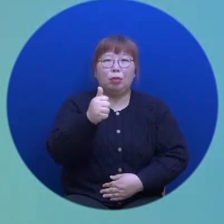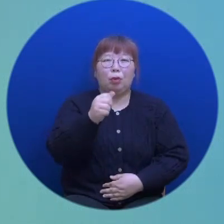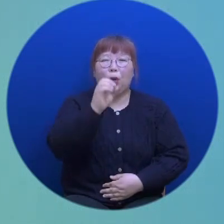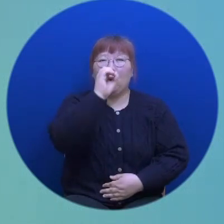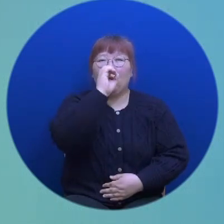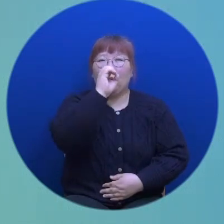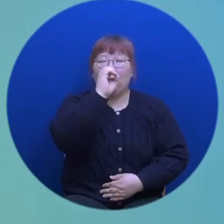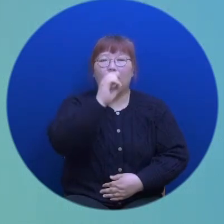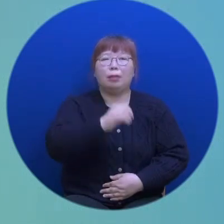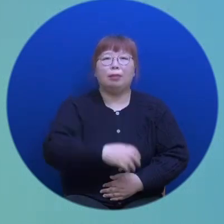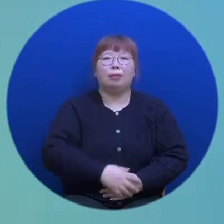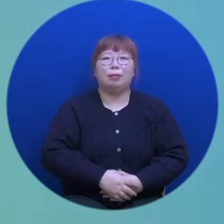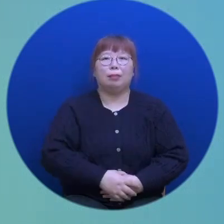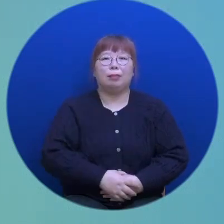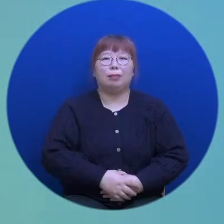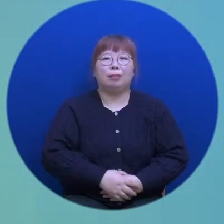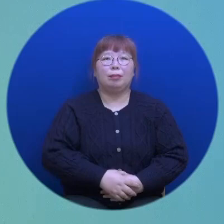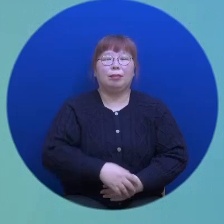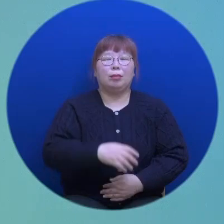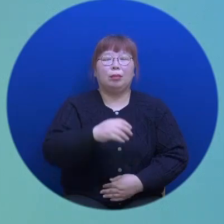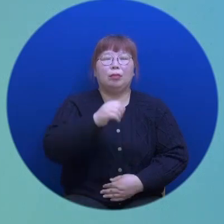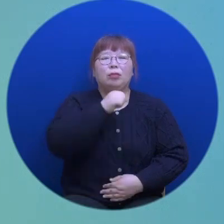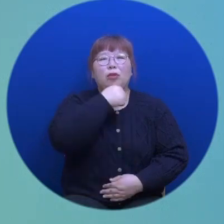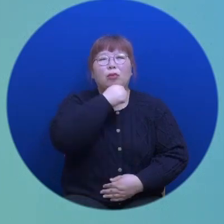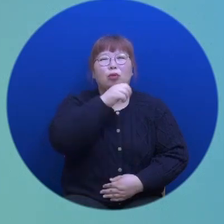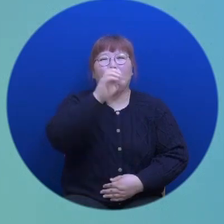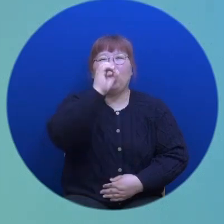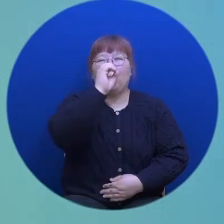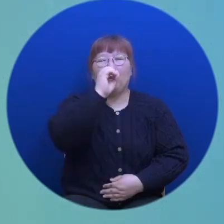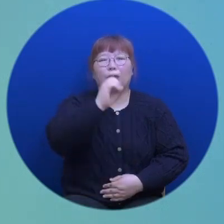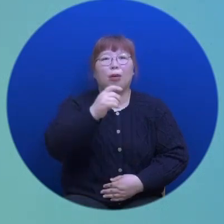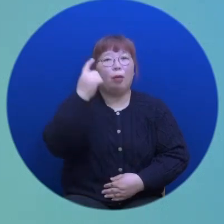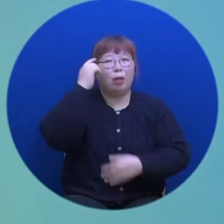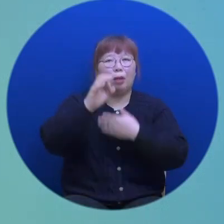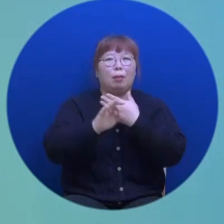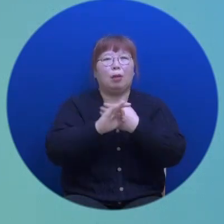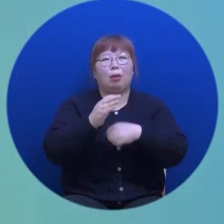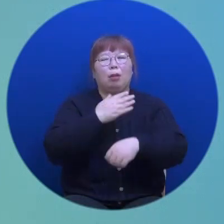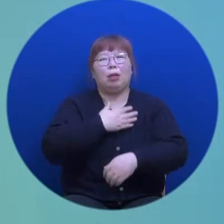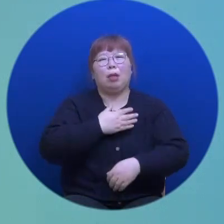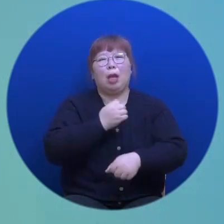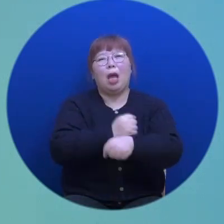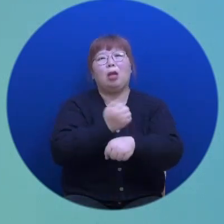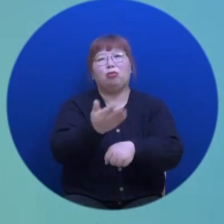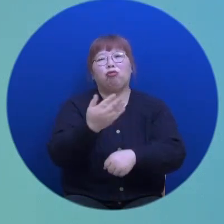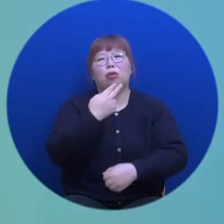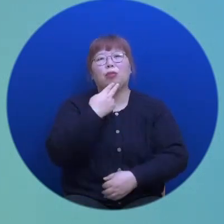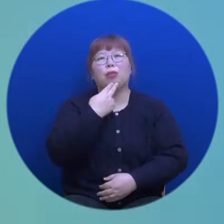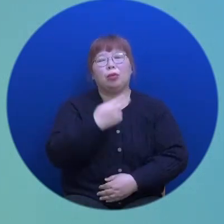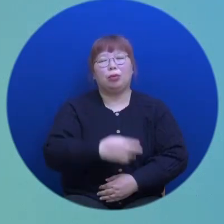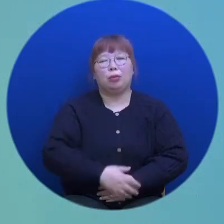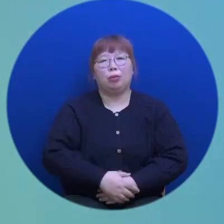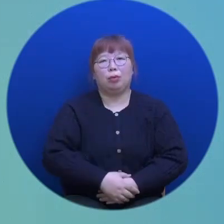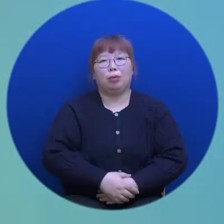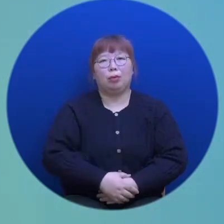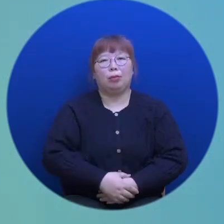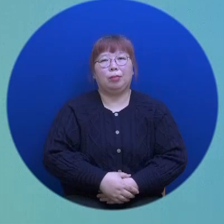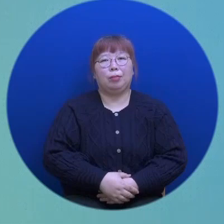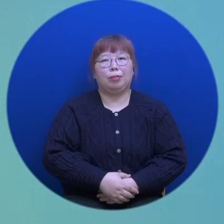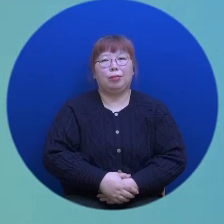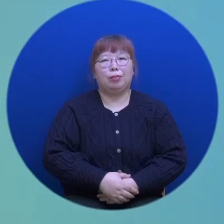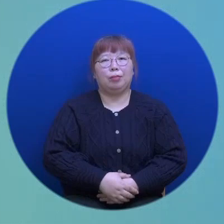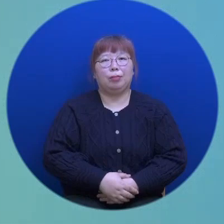빵점입니다. 낙제점이에요. 제가 해준 게 별로 없습니다. 다른 아버지는 이렇게